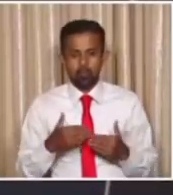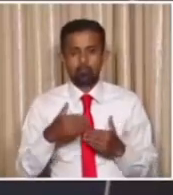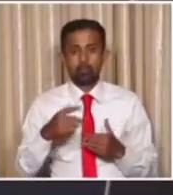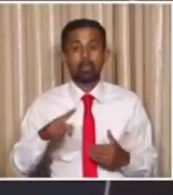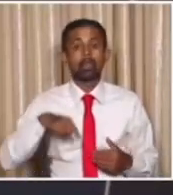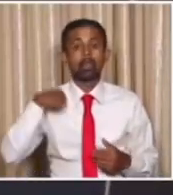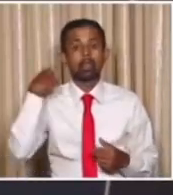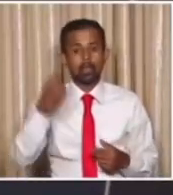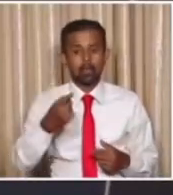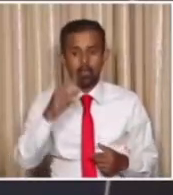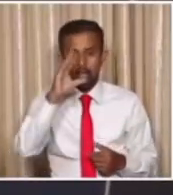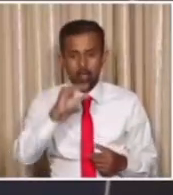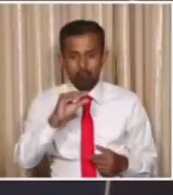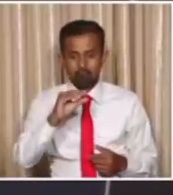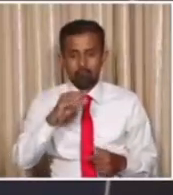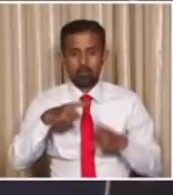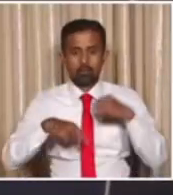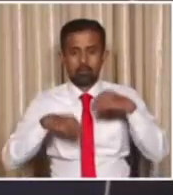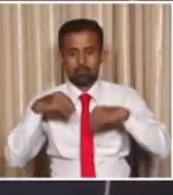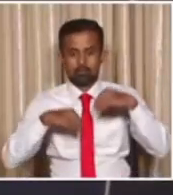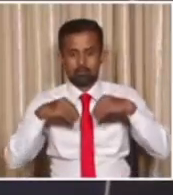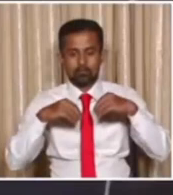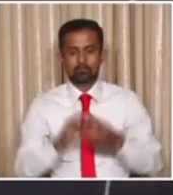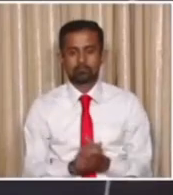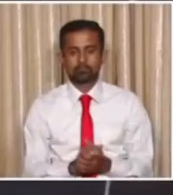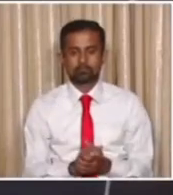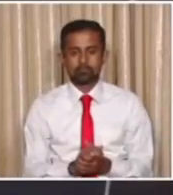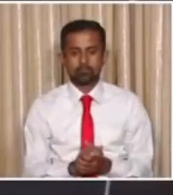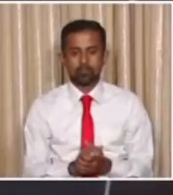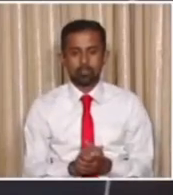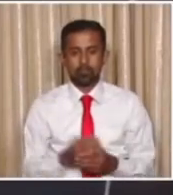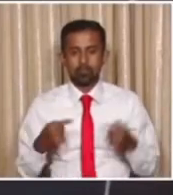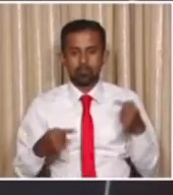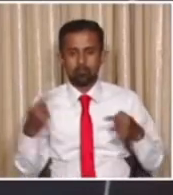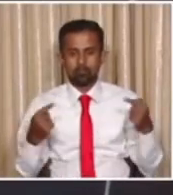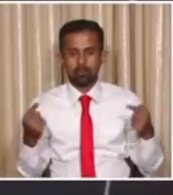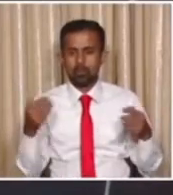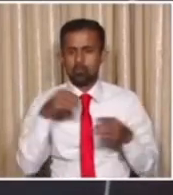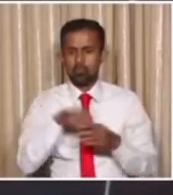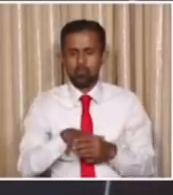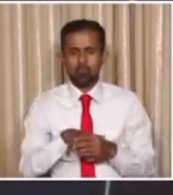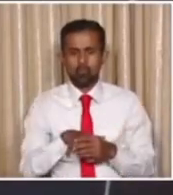හෙට පස්වරි තමයි චන්ද විමසීම ලක් වෙන්නේ මේ විවාදයට භාජනය කරන්නේ